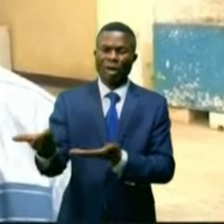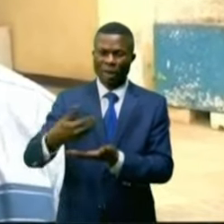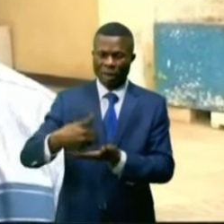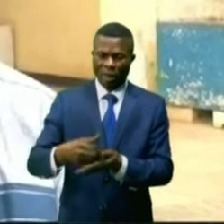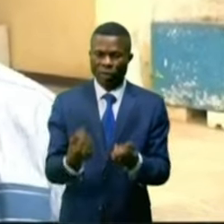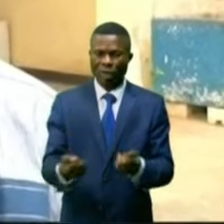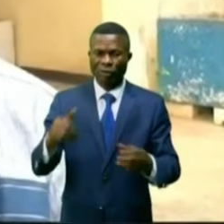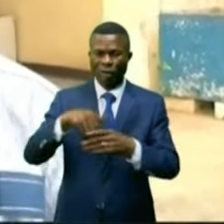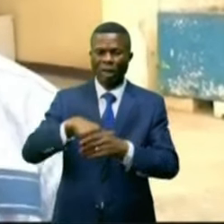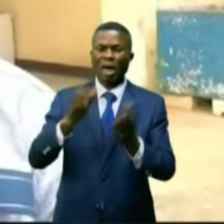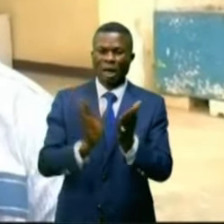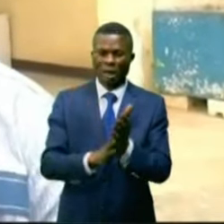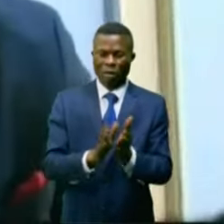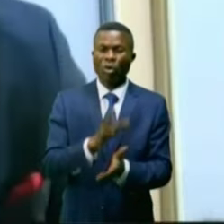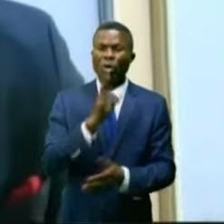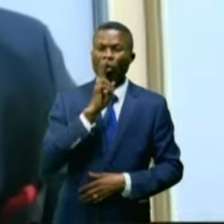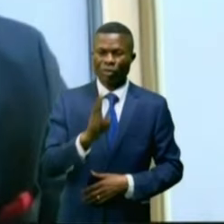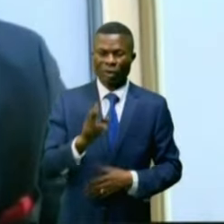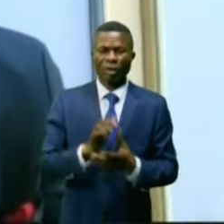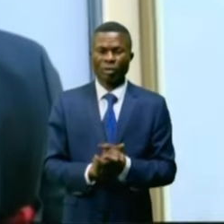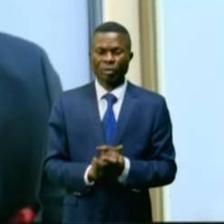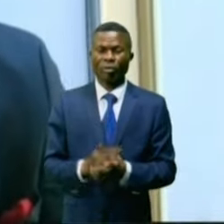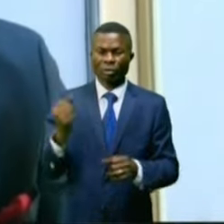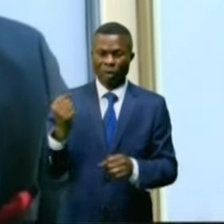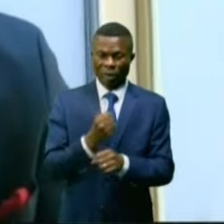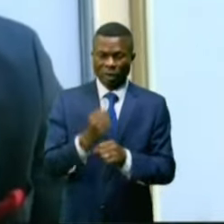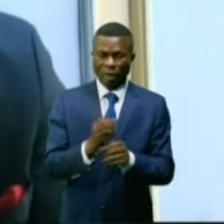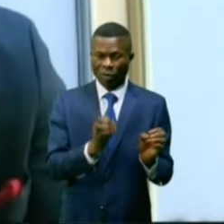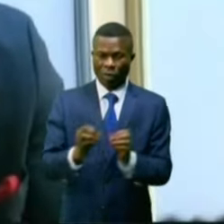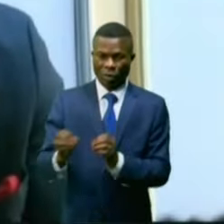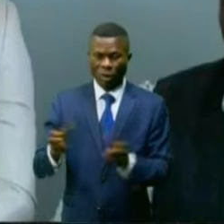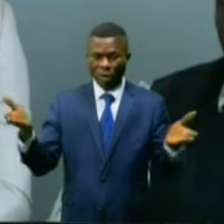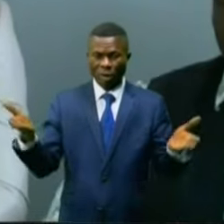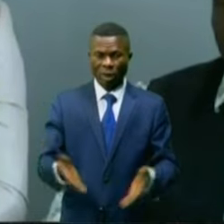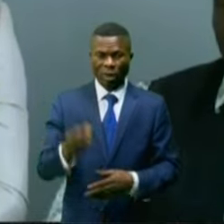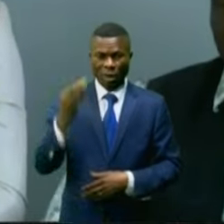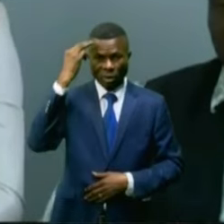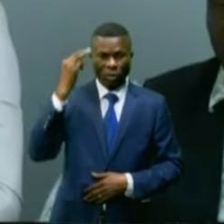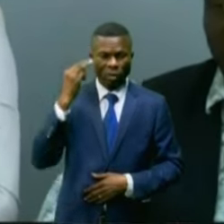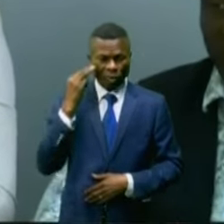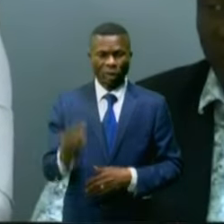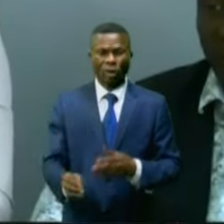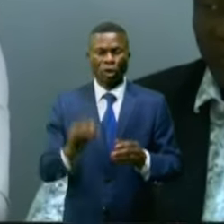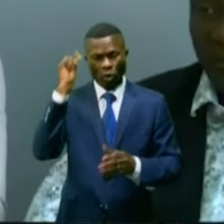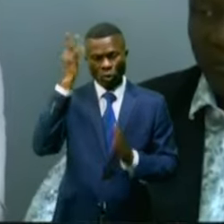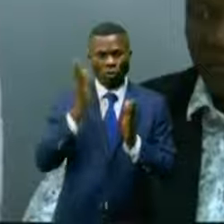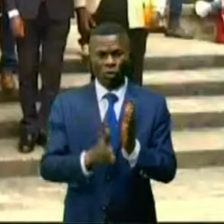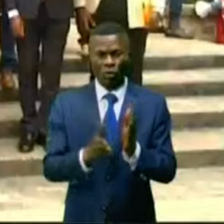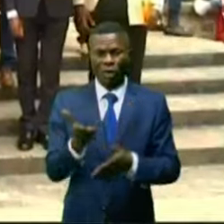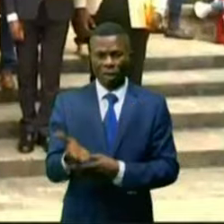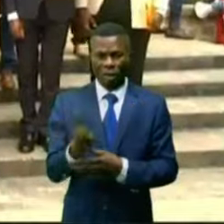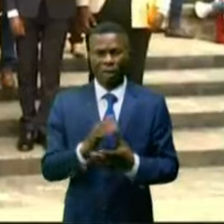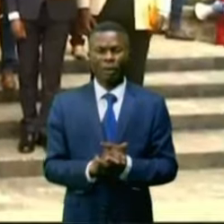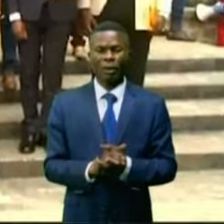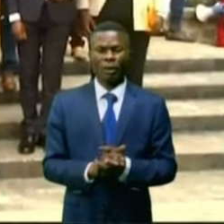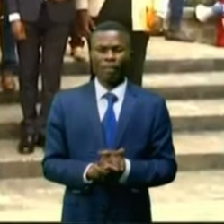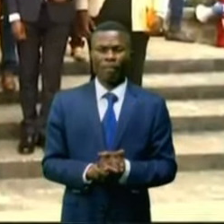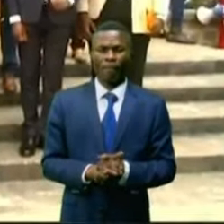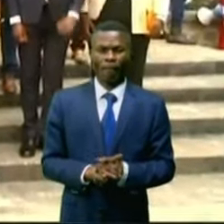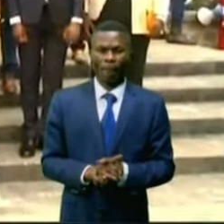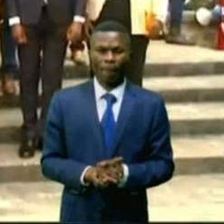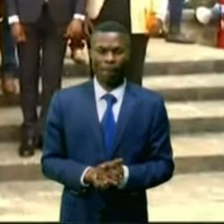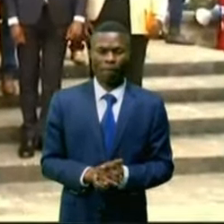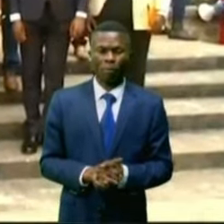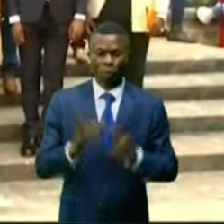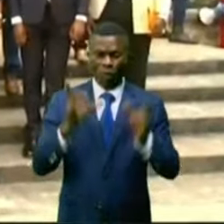enfants à l'école. Signalons que cette séance de travail s'est déroulée en présence du vice-gouverneur Job Kouinda Makandende et du ministre provincial du plan Piero